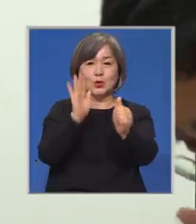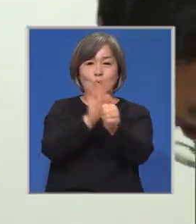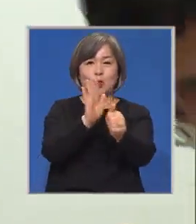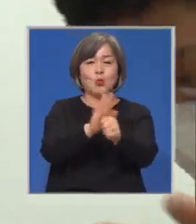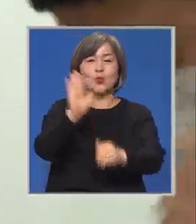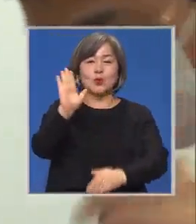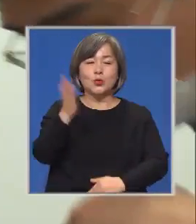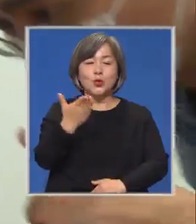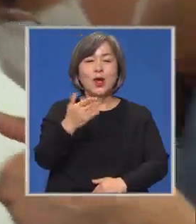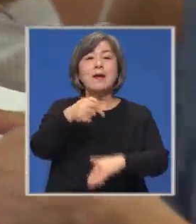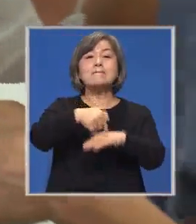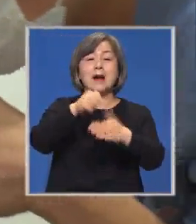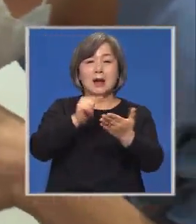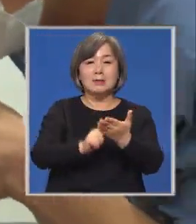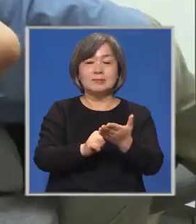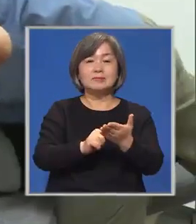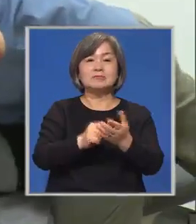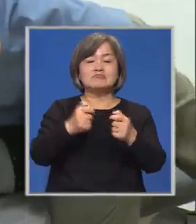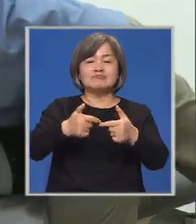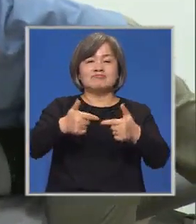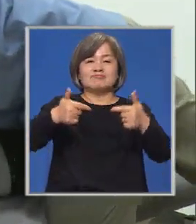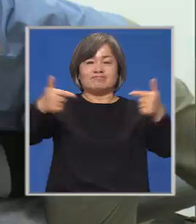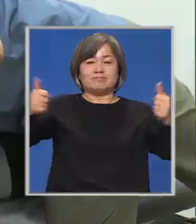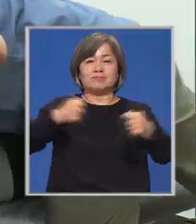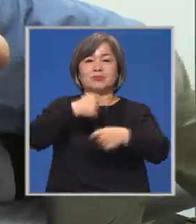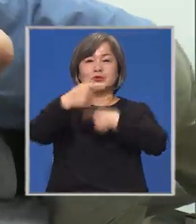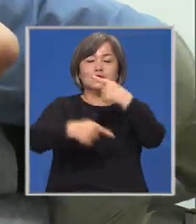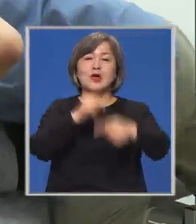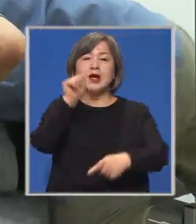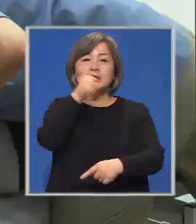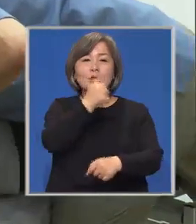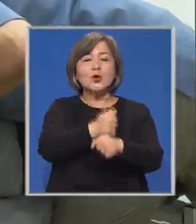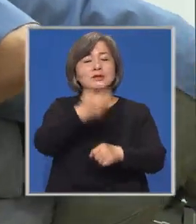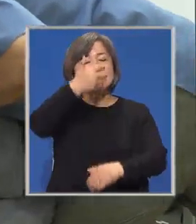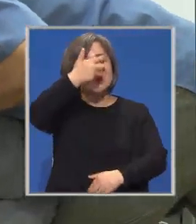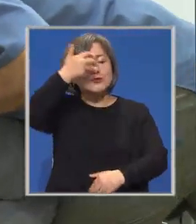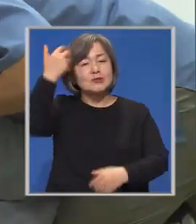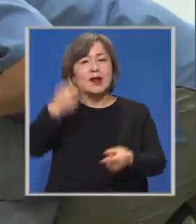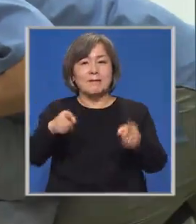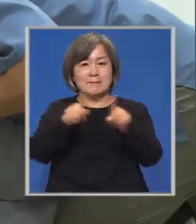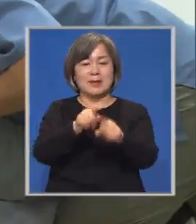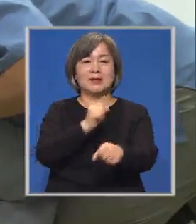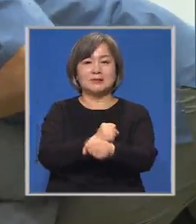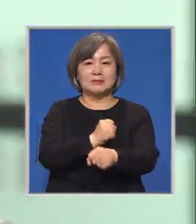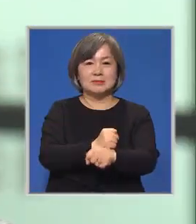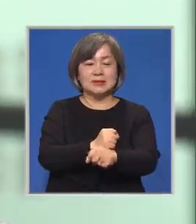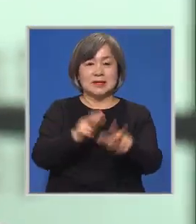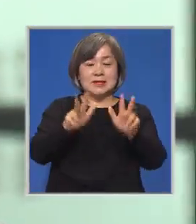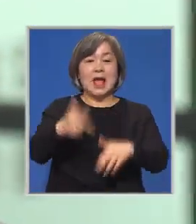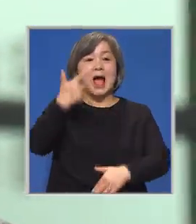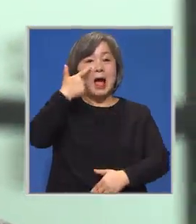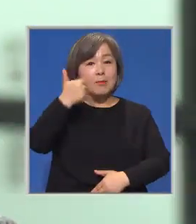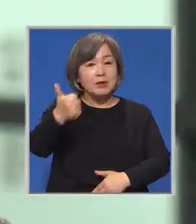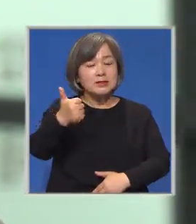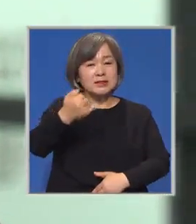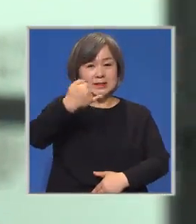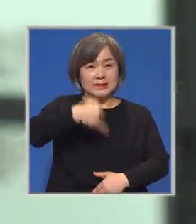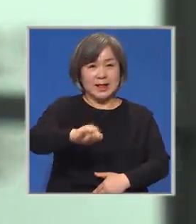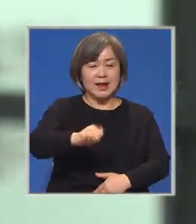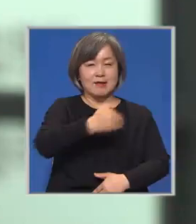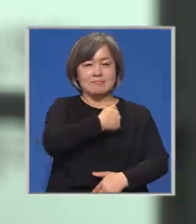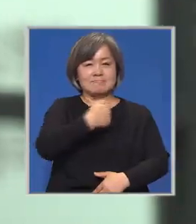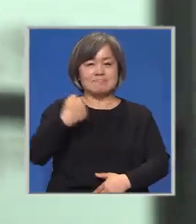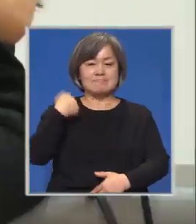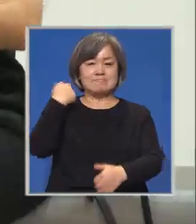가족에게 도움이 되고자 했던 마음은 점점 커져 수어 통역사의 꿈으로 이끌었습니다. 이제 아, 참 아버지는 예쁘네요.